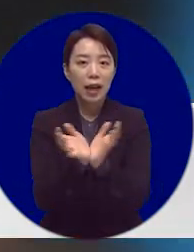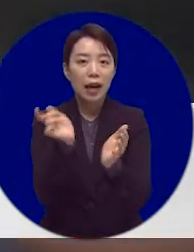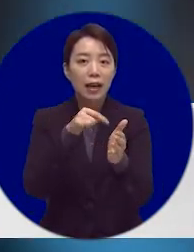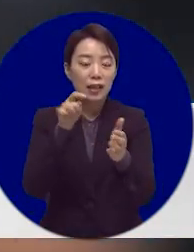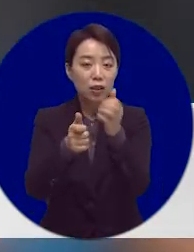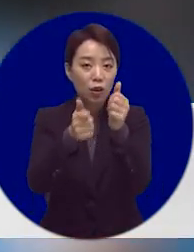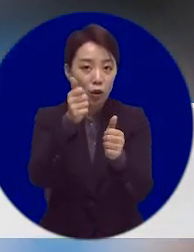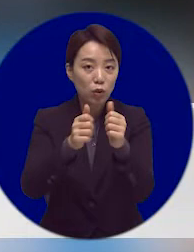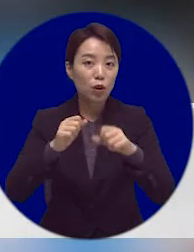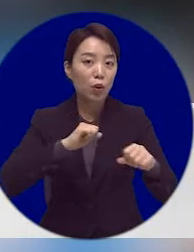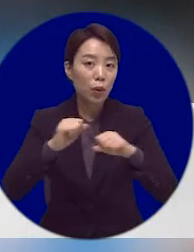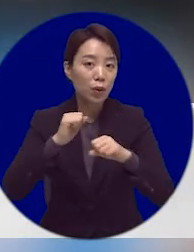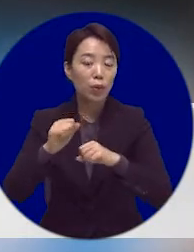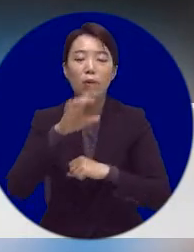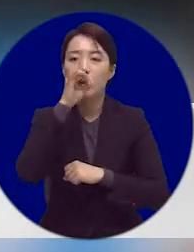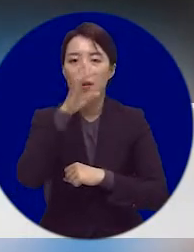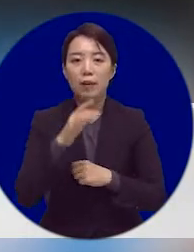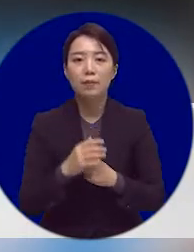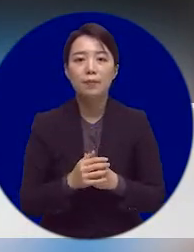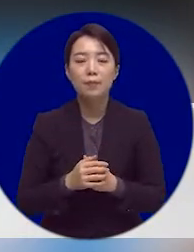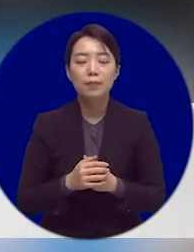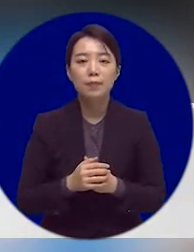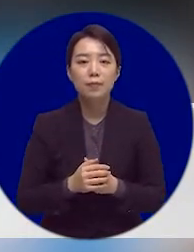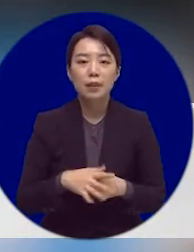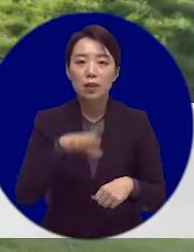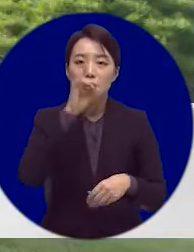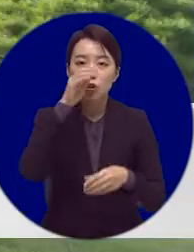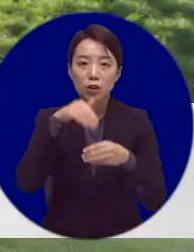당내 경선에서 경선 운동을 할 수 없습니다.